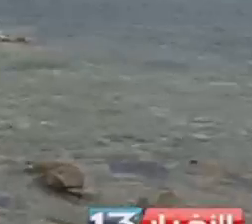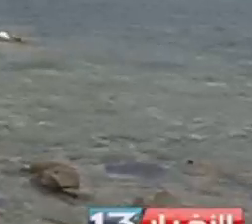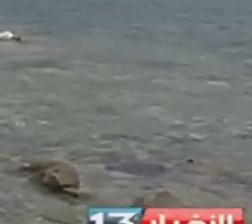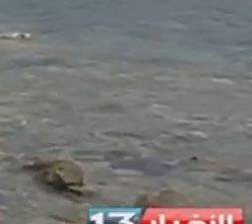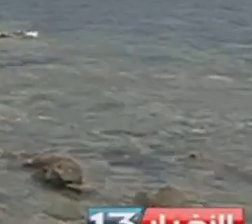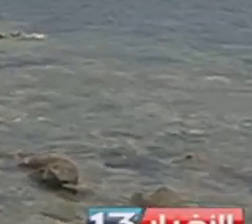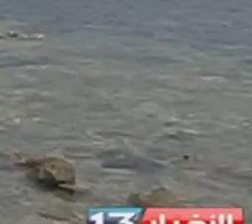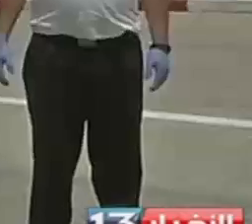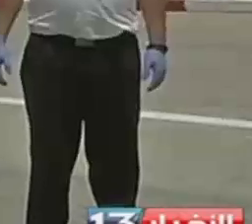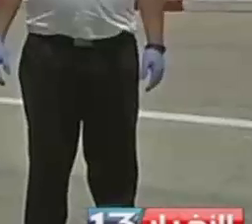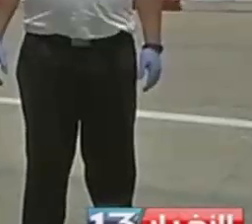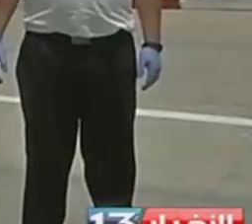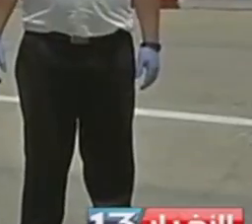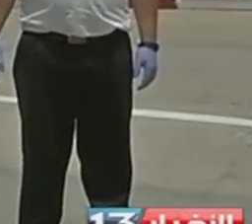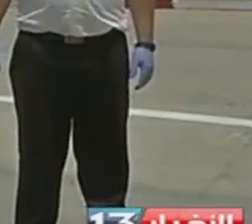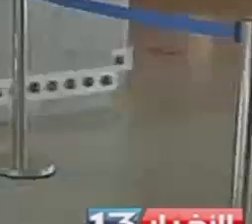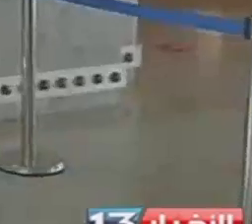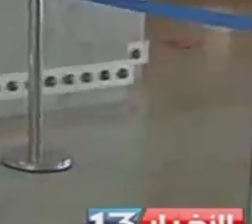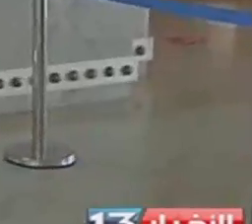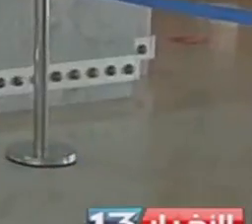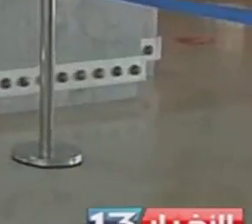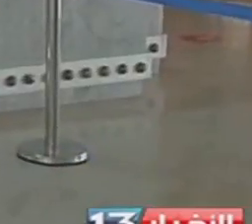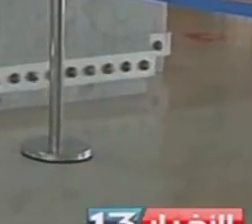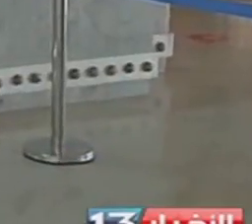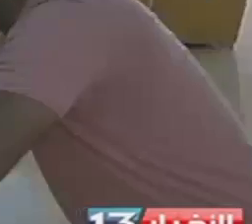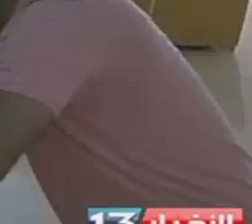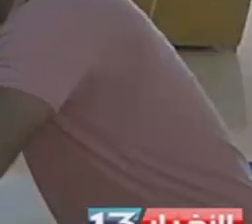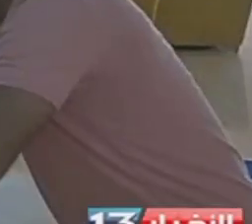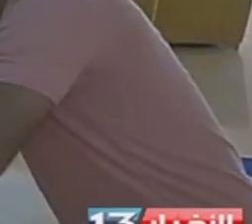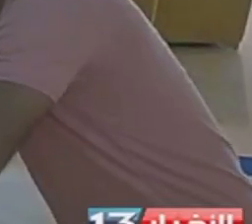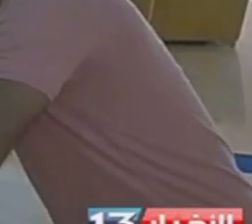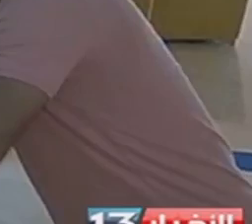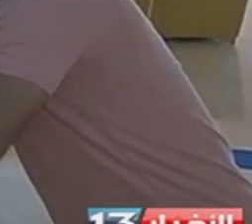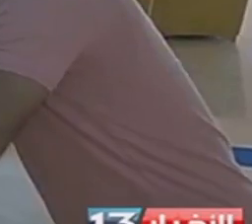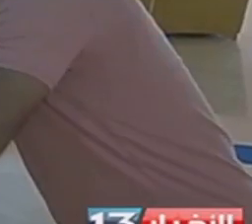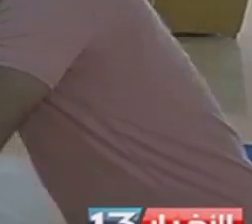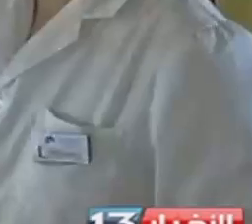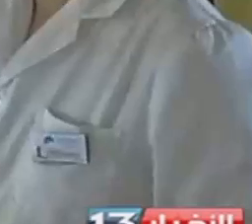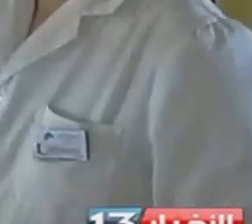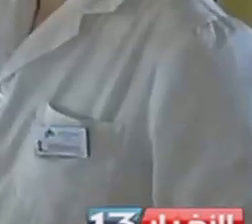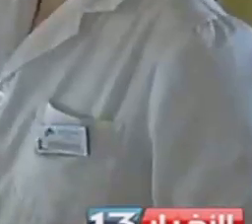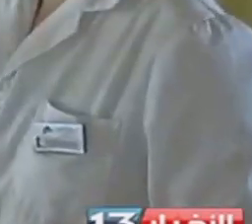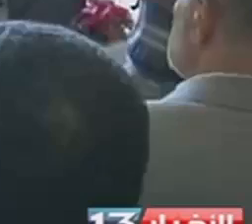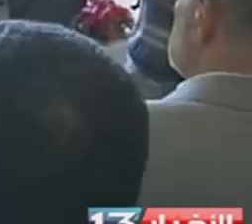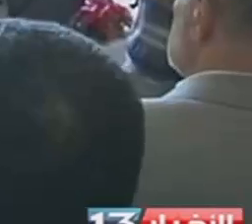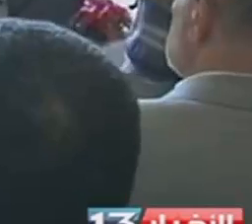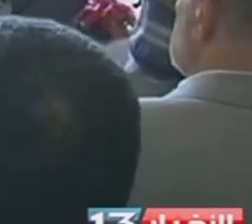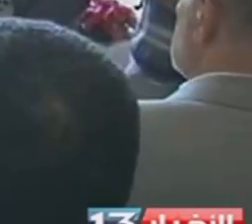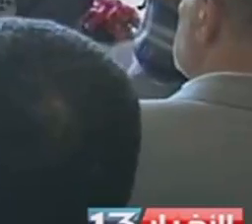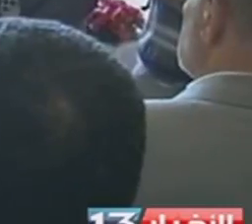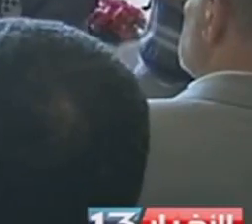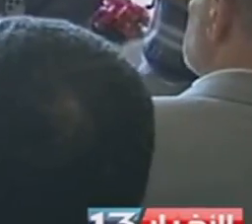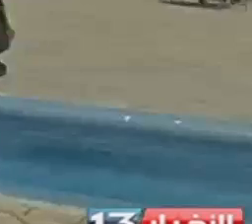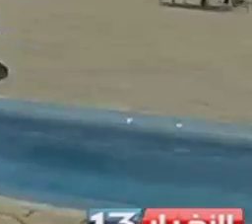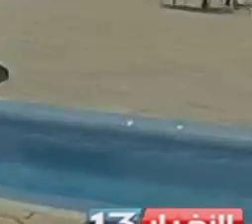مع فتح الحدود إجراءات صارمة توقيا من فيروس كورونا داخل الوحدات السياحية تطبيقا لمقتضيات البروتوكول الصحي الهادف إلى الحفاظ على